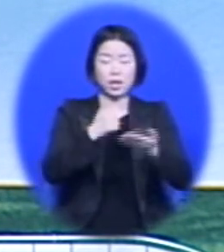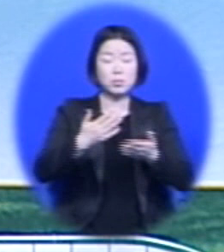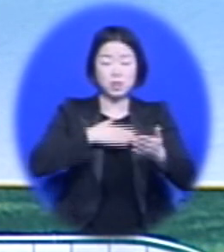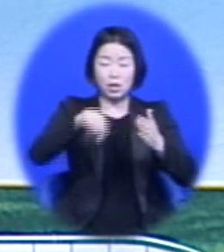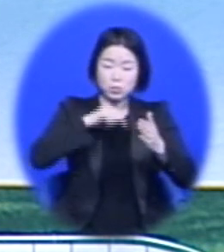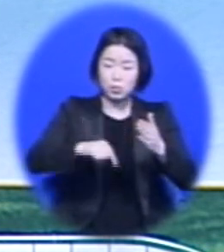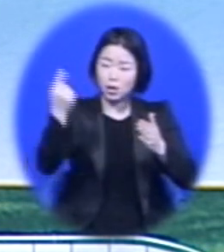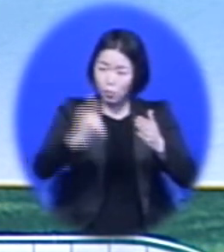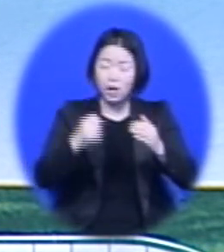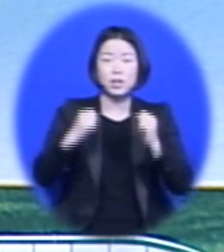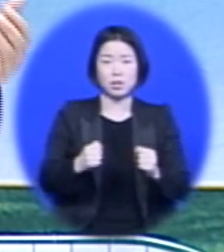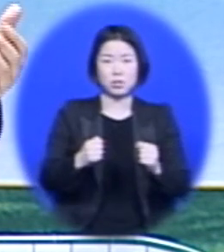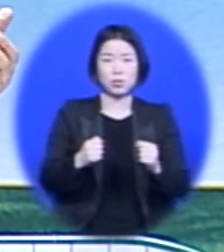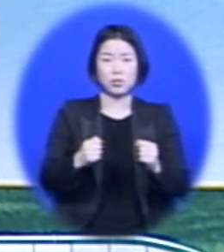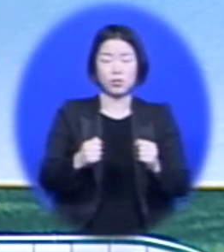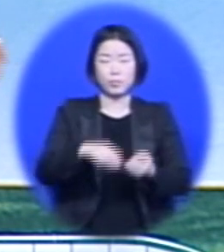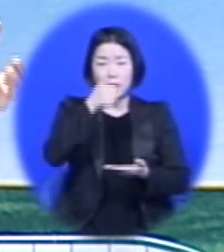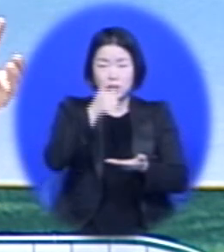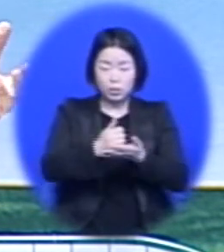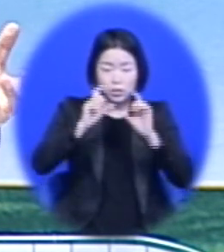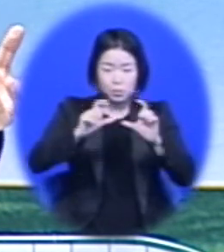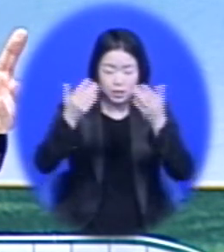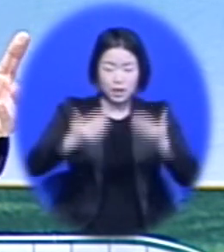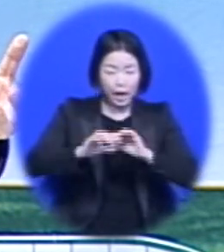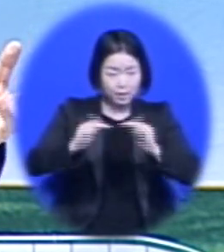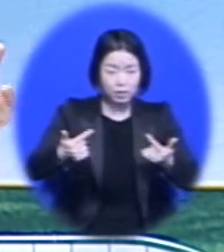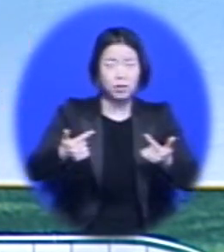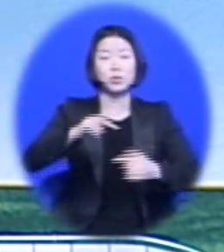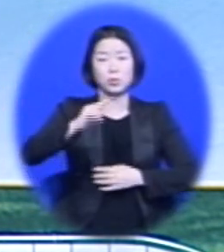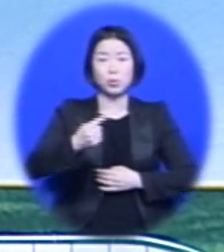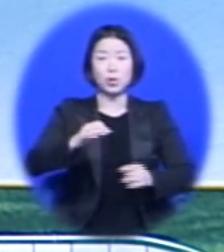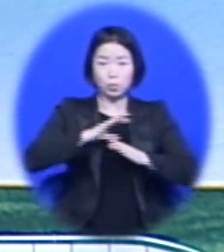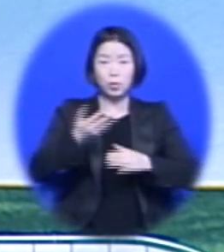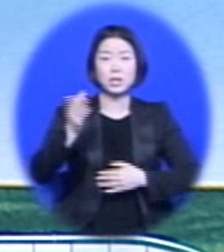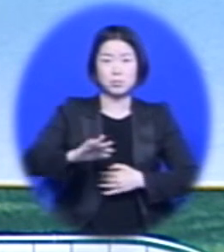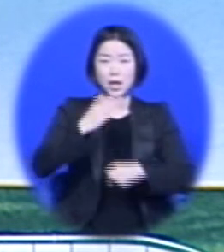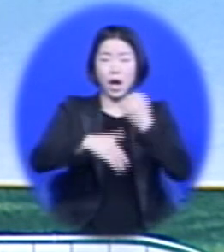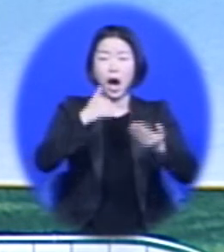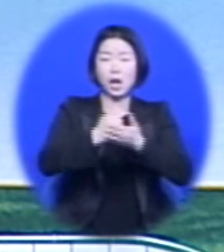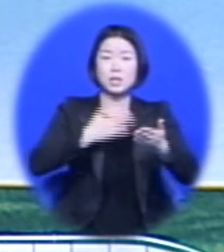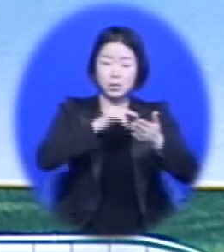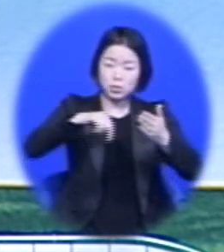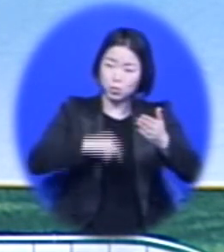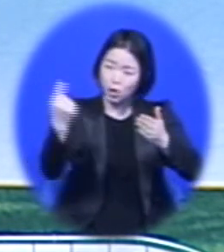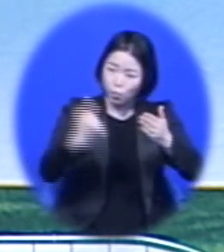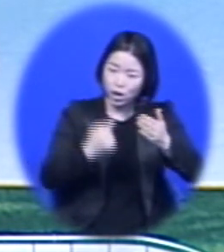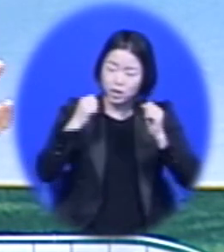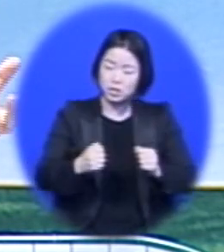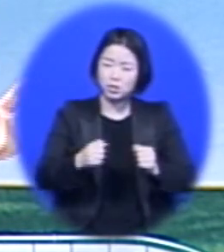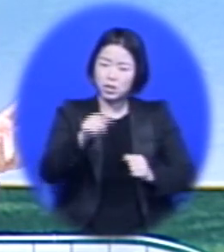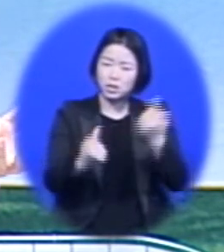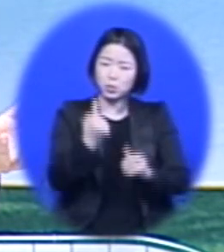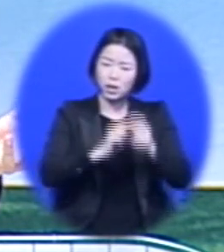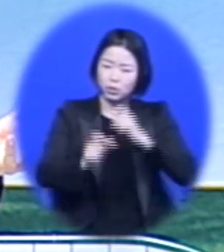계시다고요. 정죄받지 않는다는 것도 놀라운 은혜지만 하나님이 내 속에 들어와 계시다는 것, 이보다 더